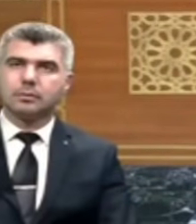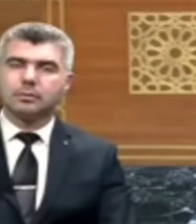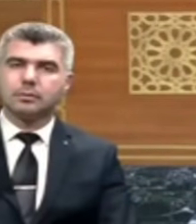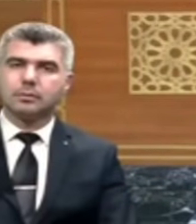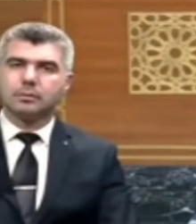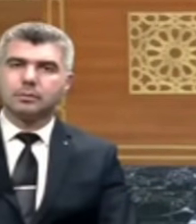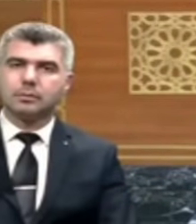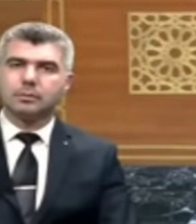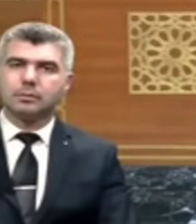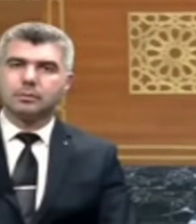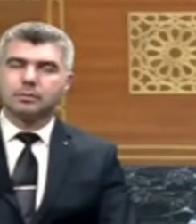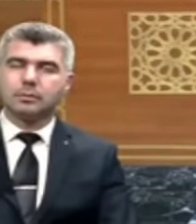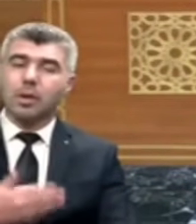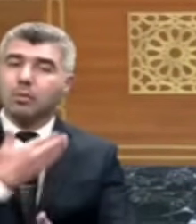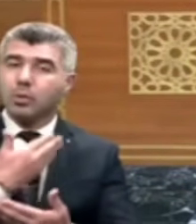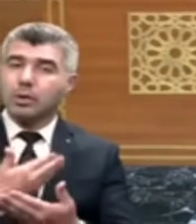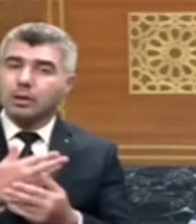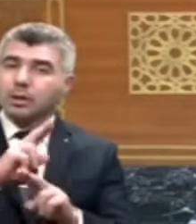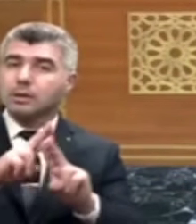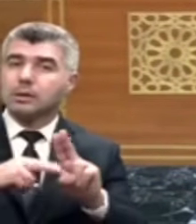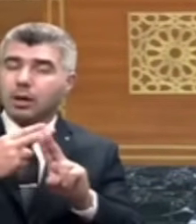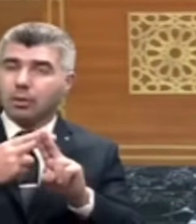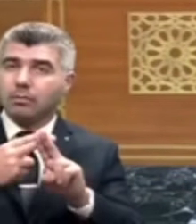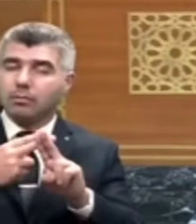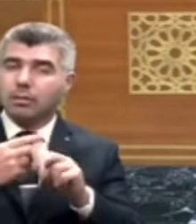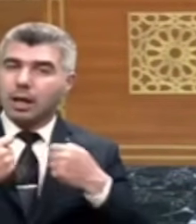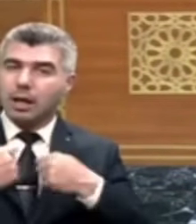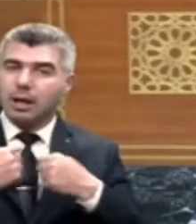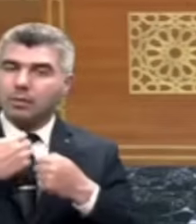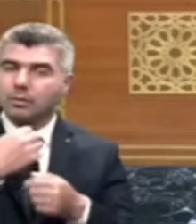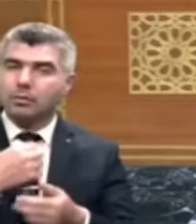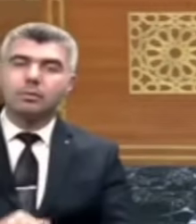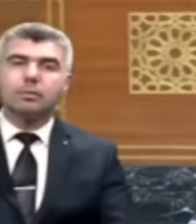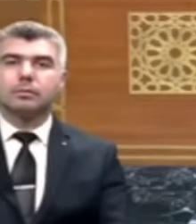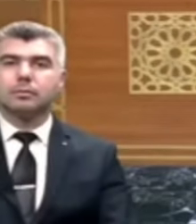هذه السيد المستشار، السيد المستشار،